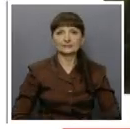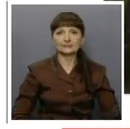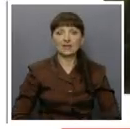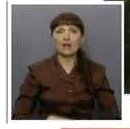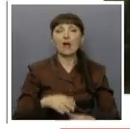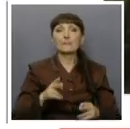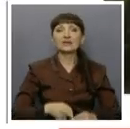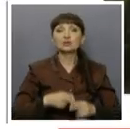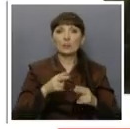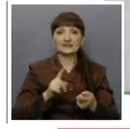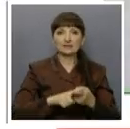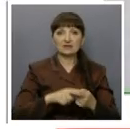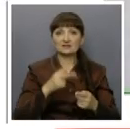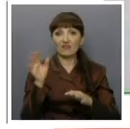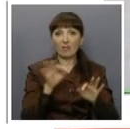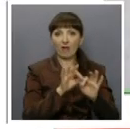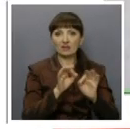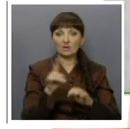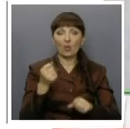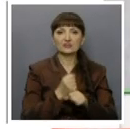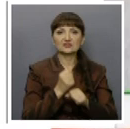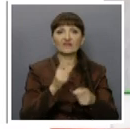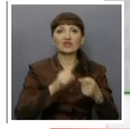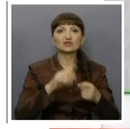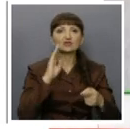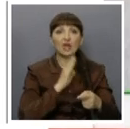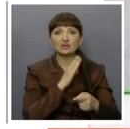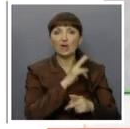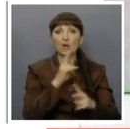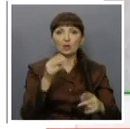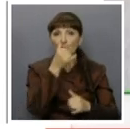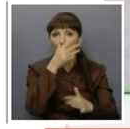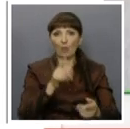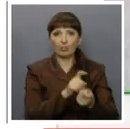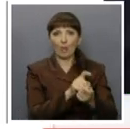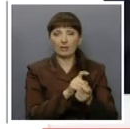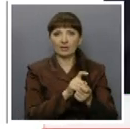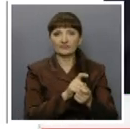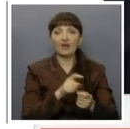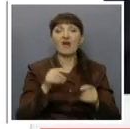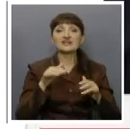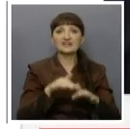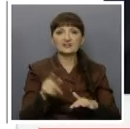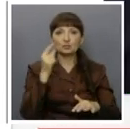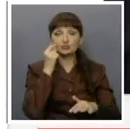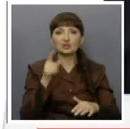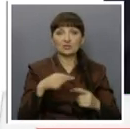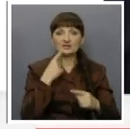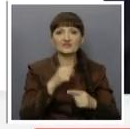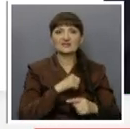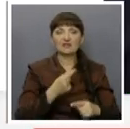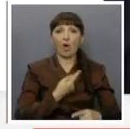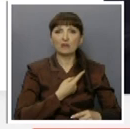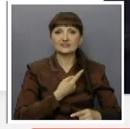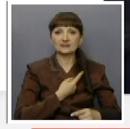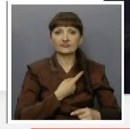Причем преступление, согласно показаниям, он совершал в отношении женщины и тех, кто не мог дать ему отпор. Действовал Куликбаев, по его же словам, всегда в